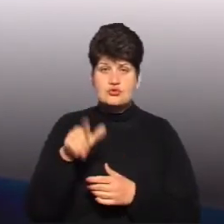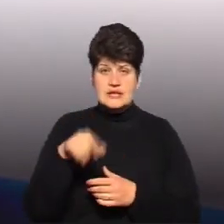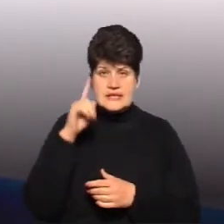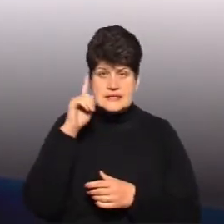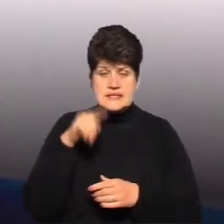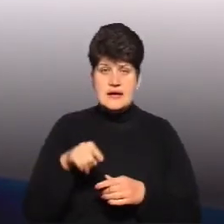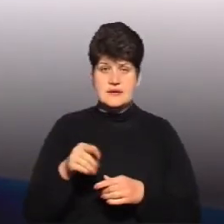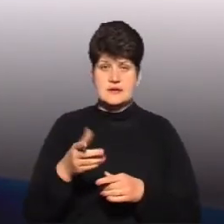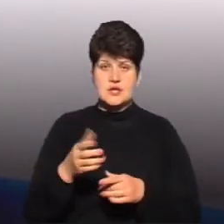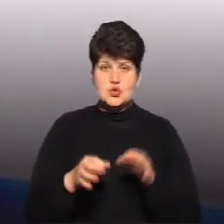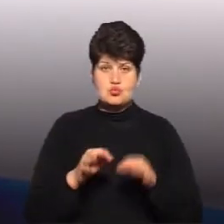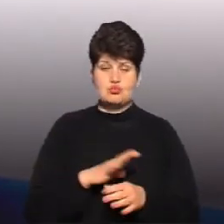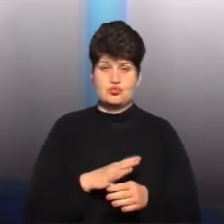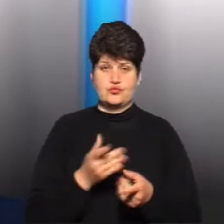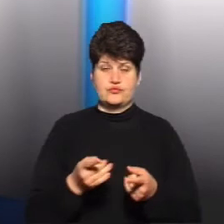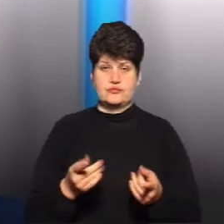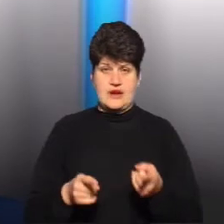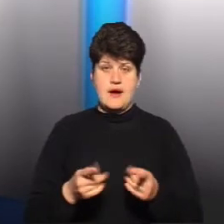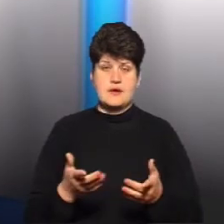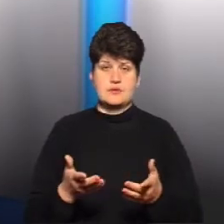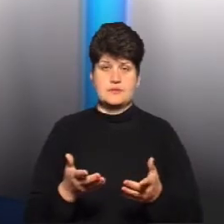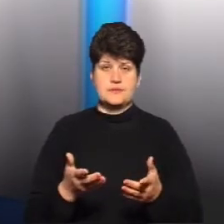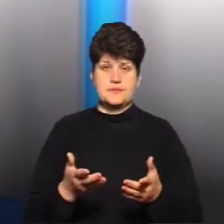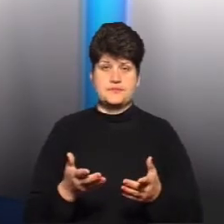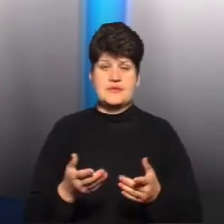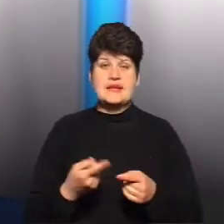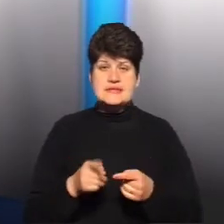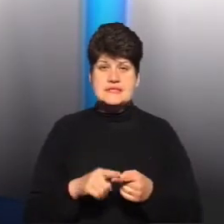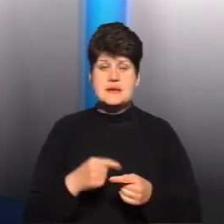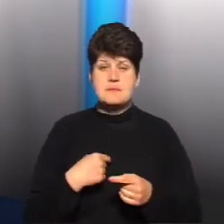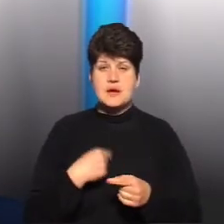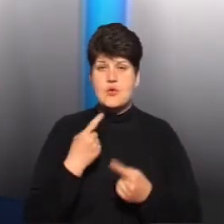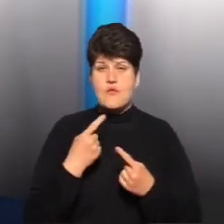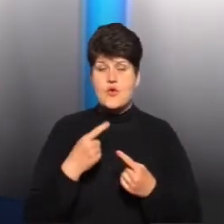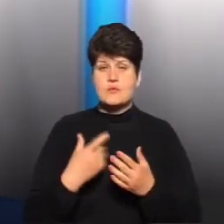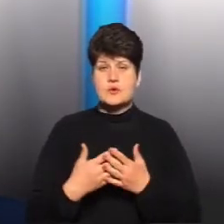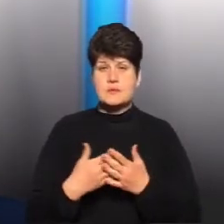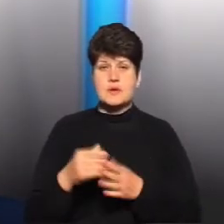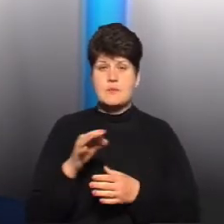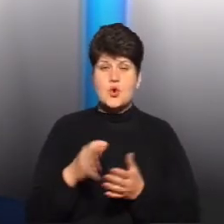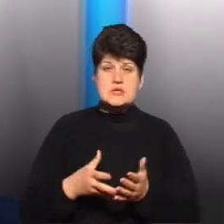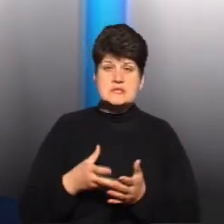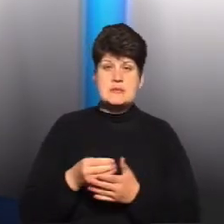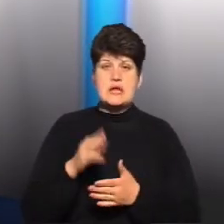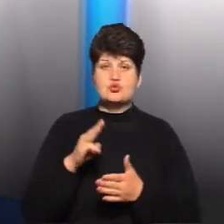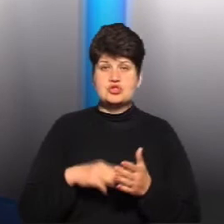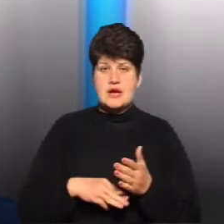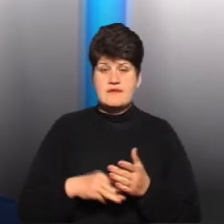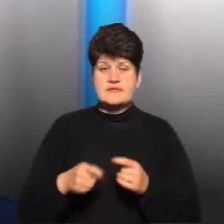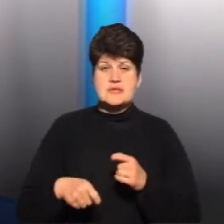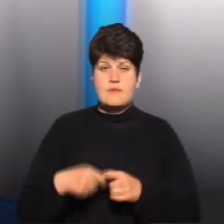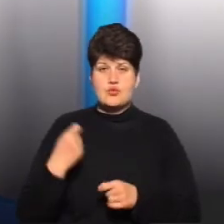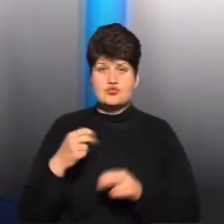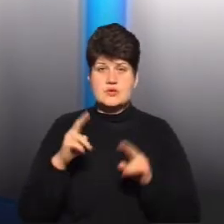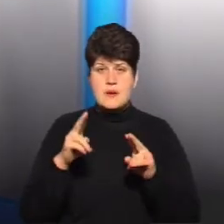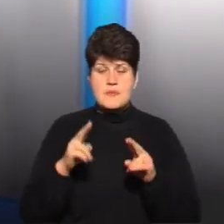відбувався. Ну, так в реальності відбувається. Це ми якраз кажемо про, наприклад, сплату штрафів за порушення правил